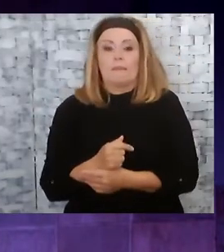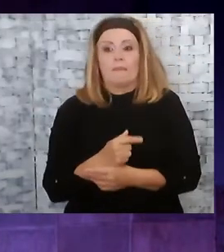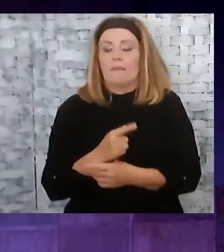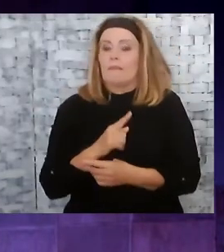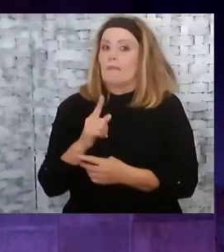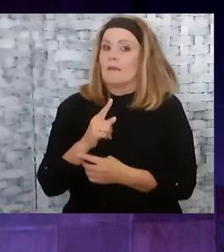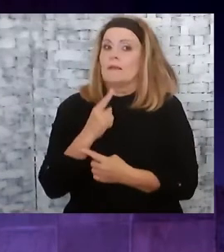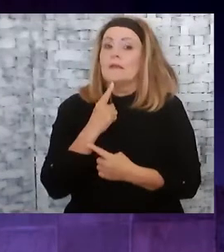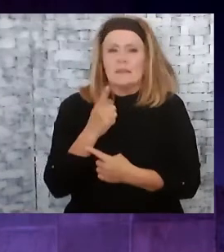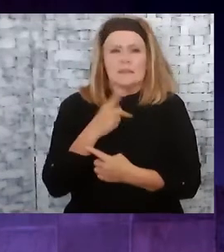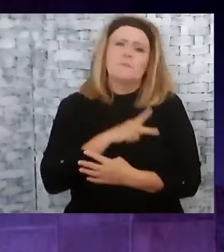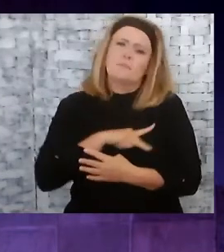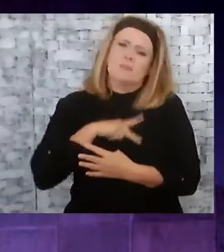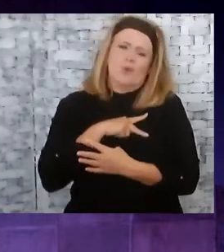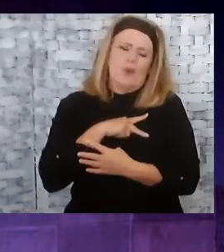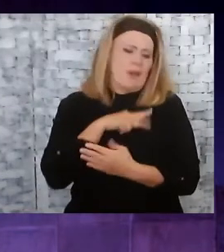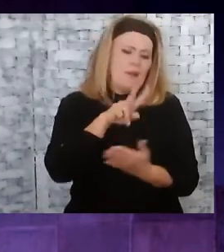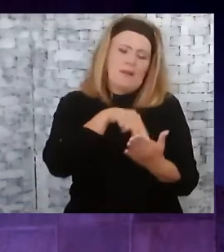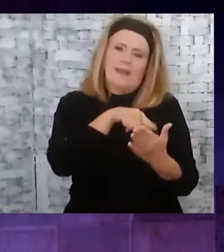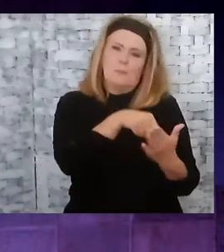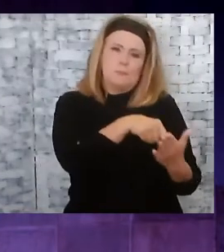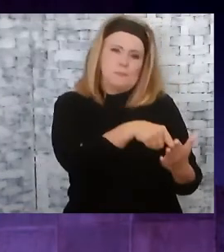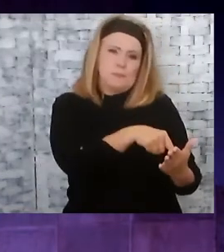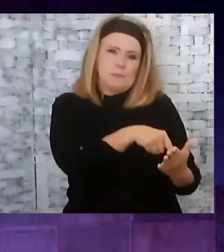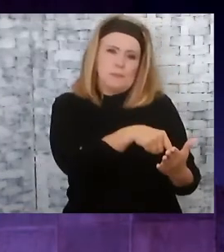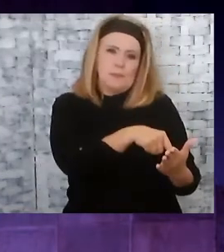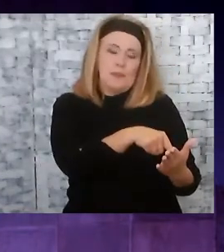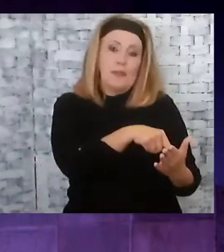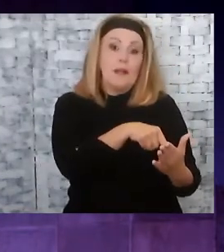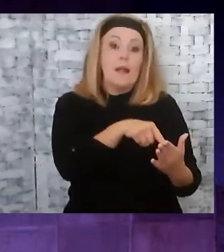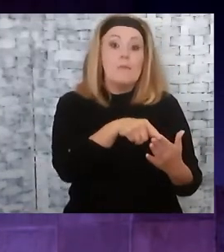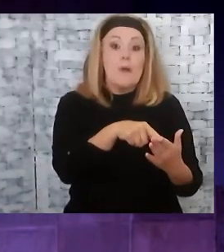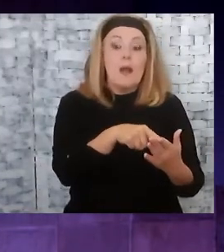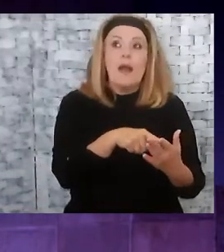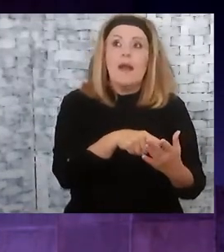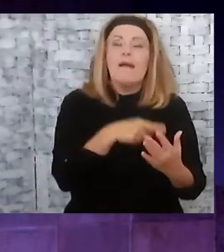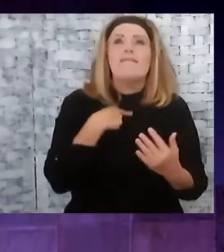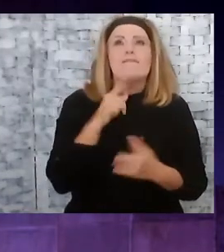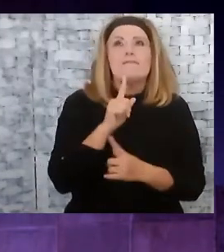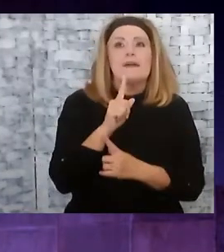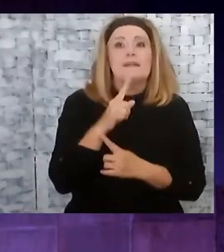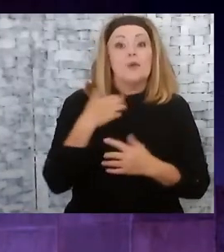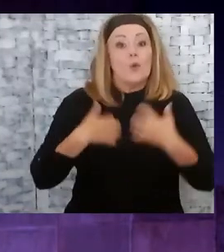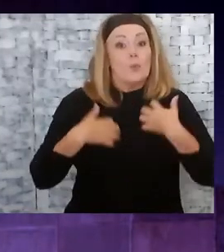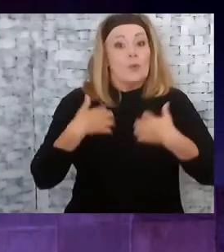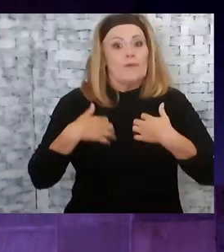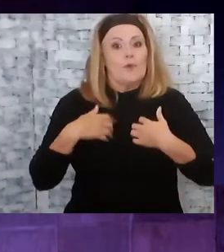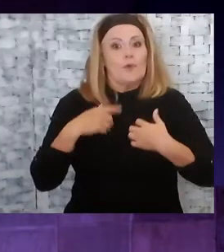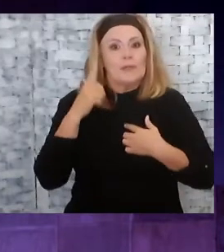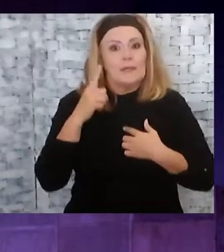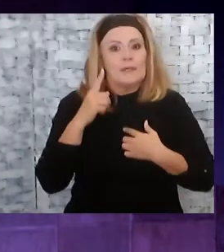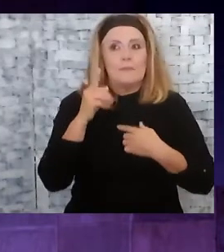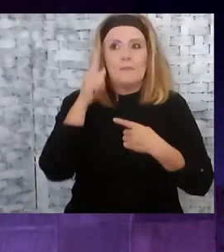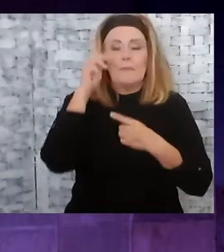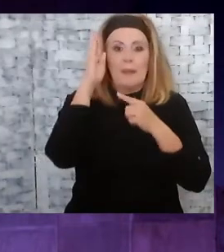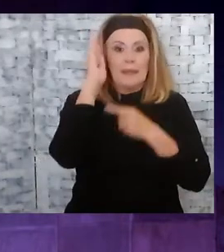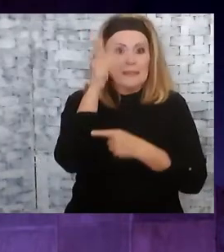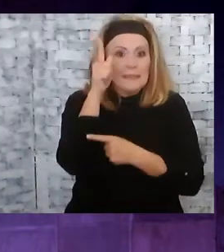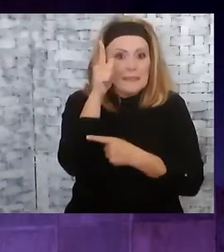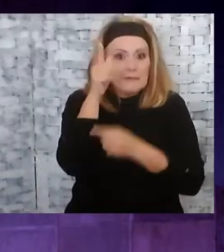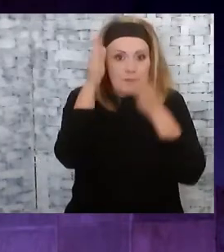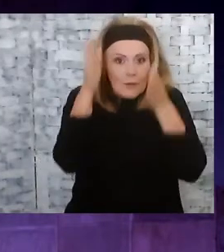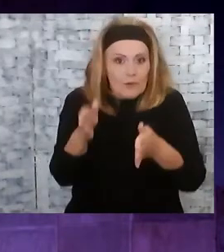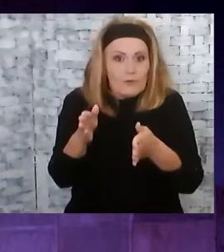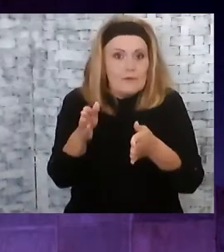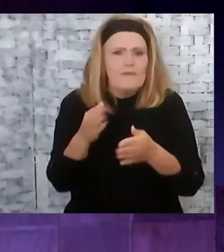nou nie lees hier, want dit is persoonlik, maar, van my, die opgewondenheid. Ek onthou, ek wil net gou iets baie snaaks vertel, terwyl ek nou grawe, toe